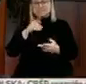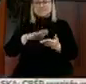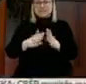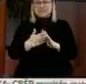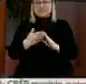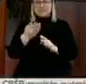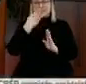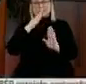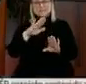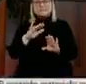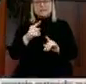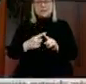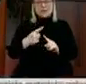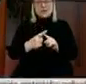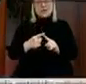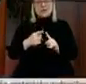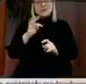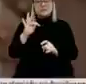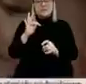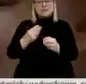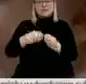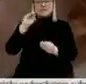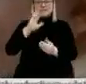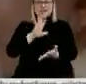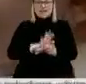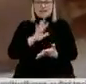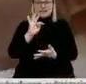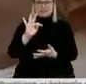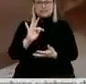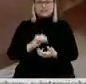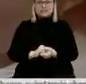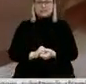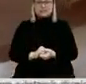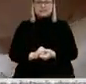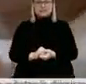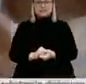Pokazuje jakby trochę już teraz więcej swój charakter. Tak, jem, a teraz Oldzia je.